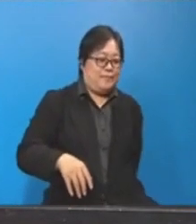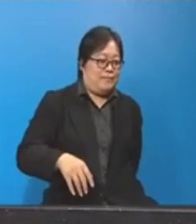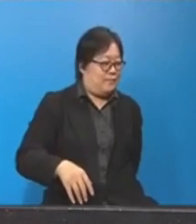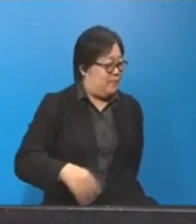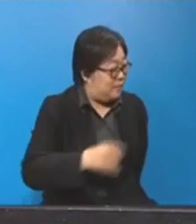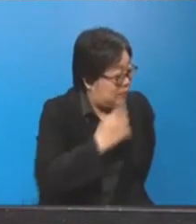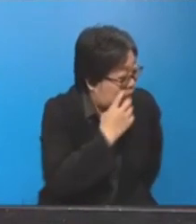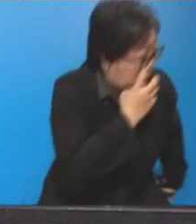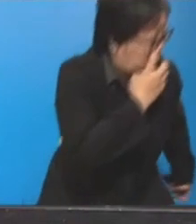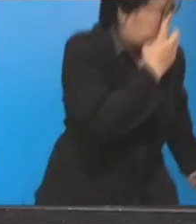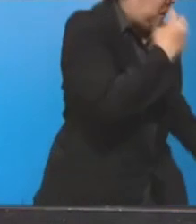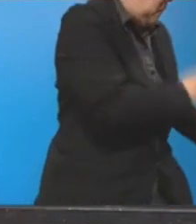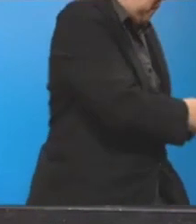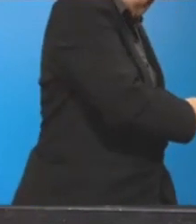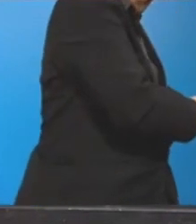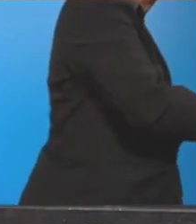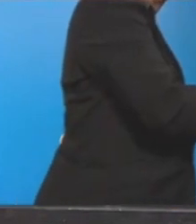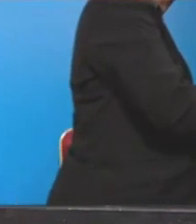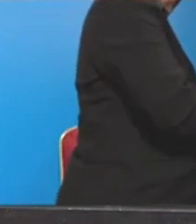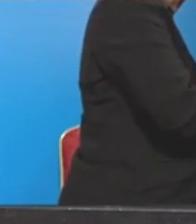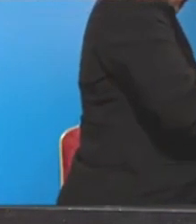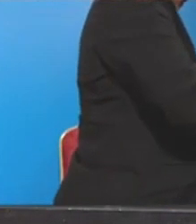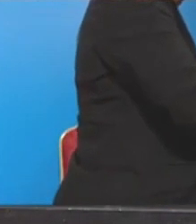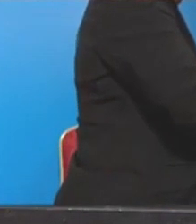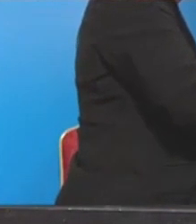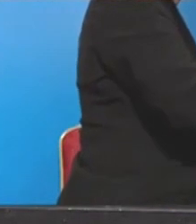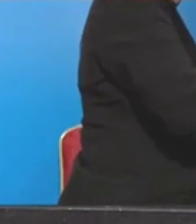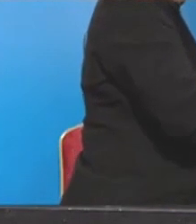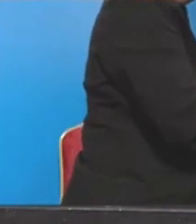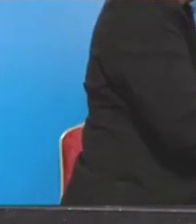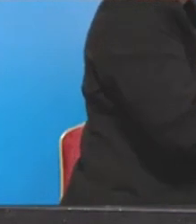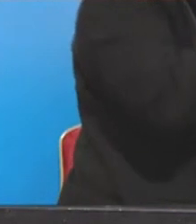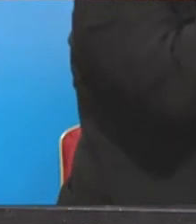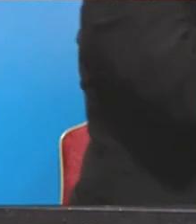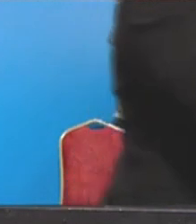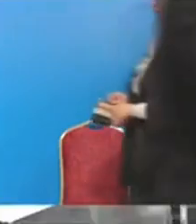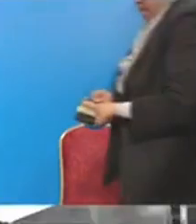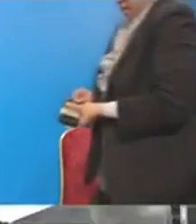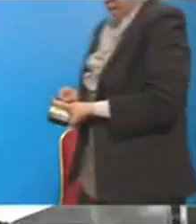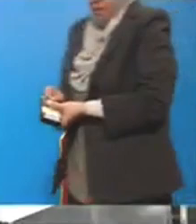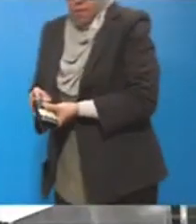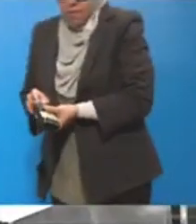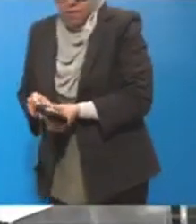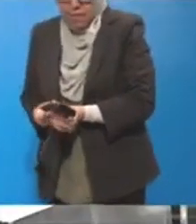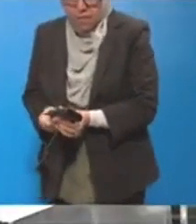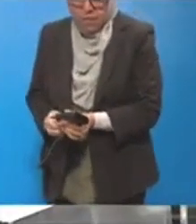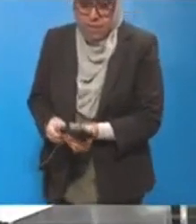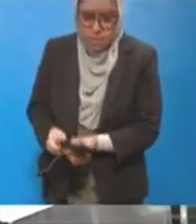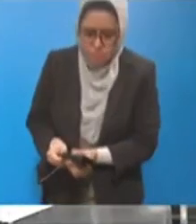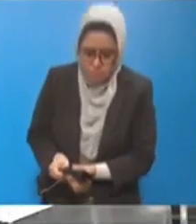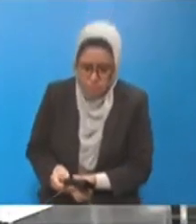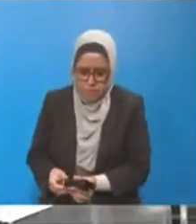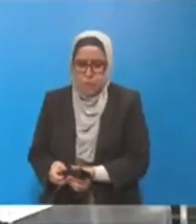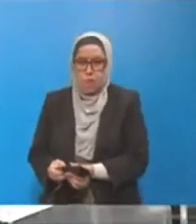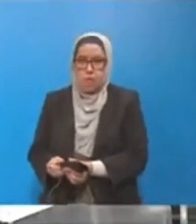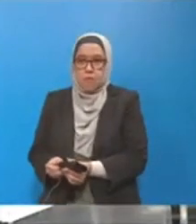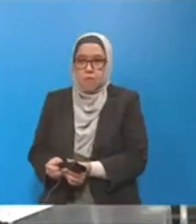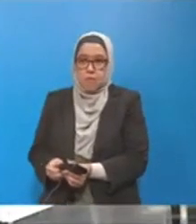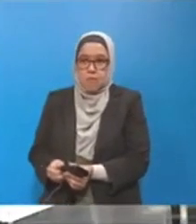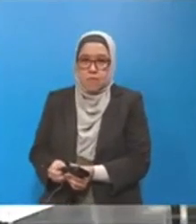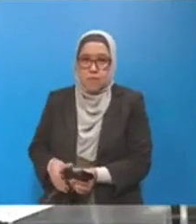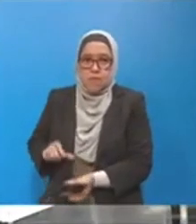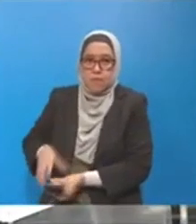Apa yang dimaksudkan itu saja untuk kita Panaskan keadaan lah tapi sebenarnya benahi sedang berjalan sejauh Makasih mengasih